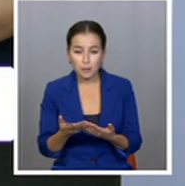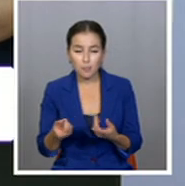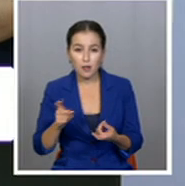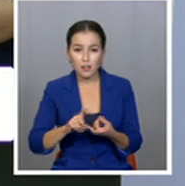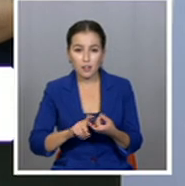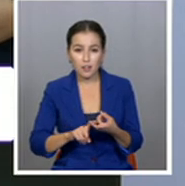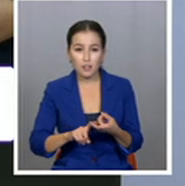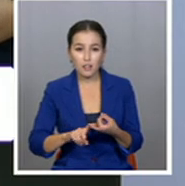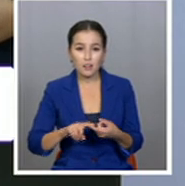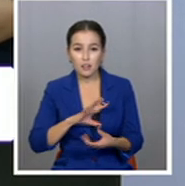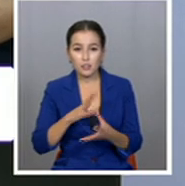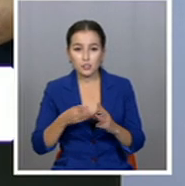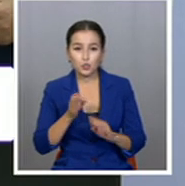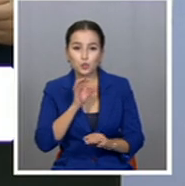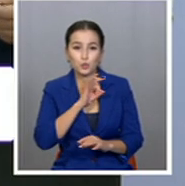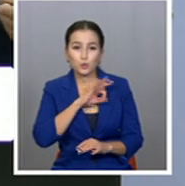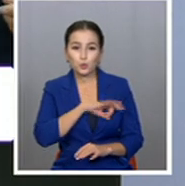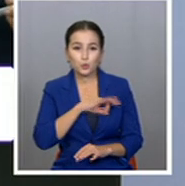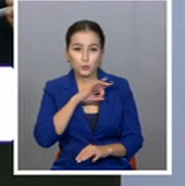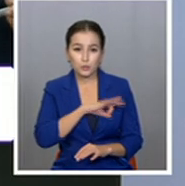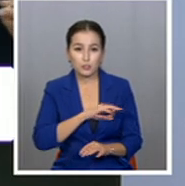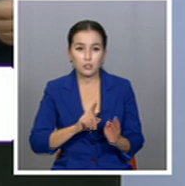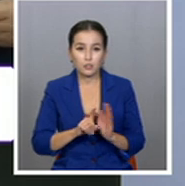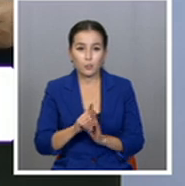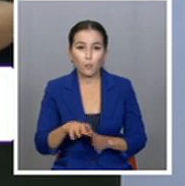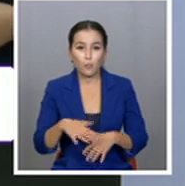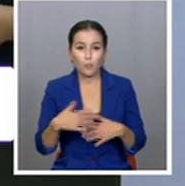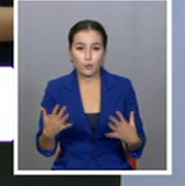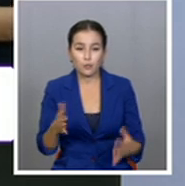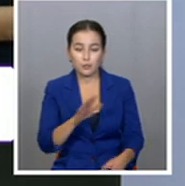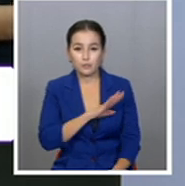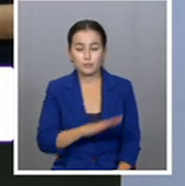негізінен тұтынушы шаруашылық басым болды.